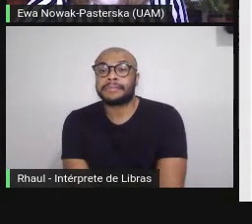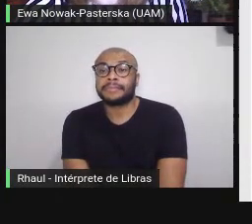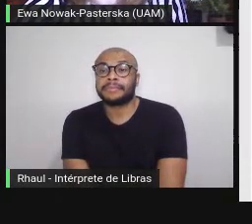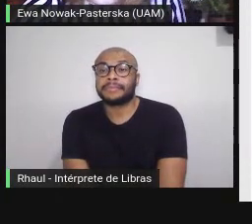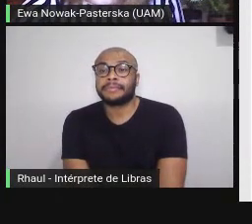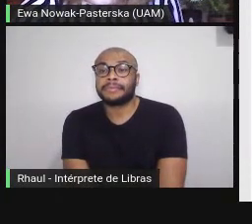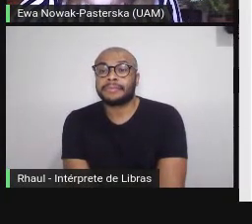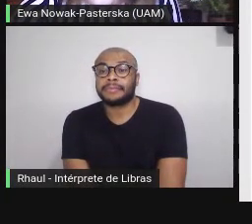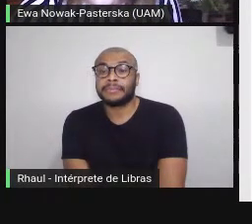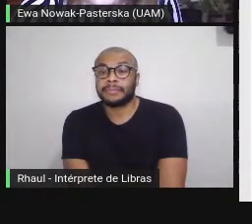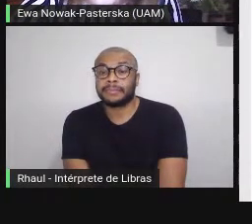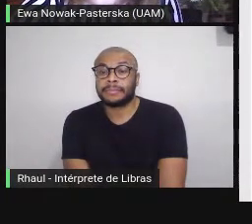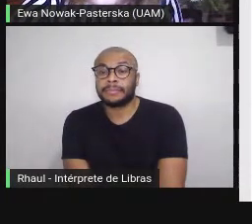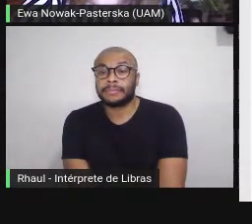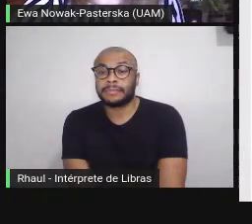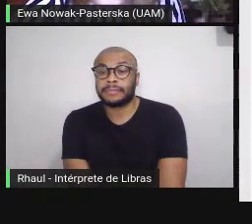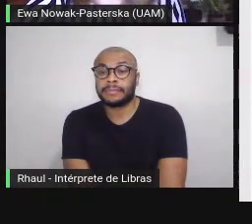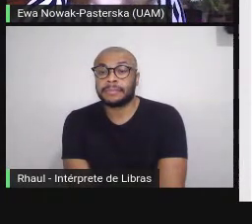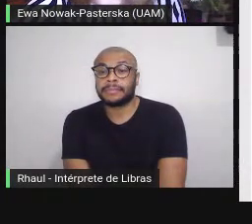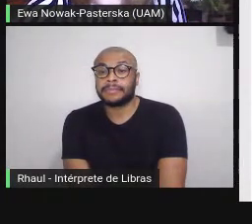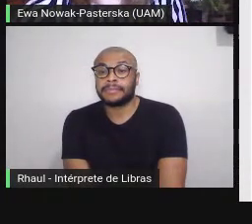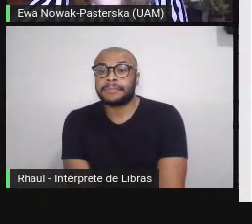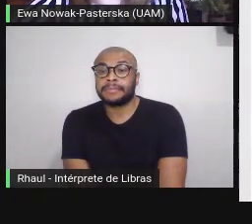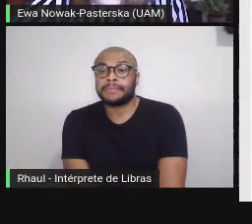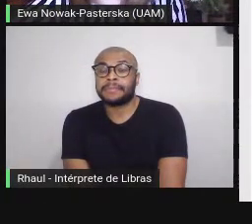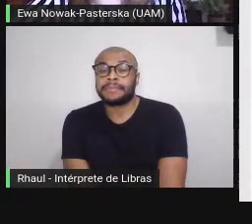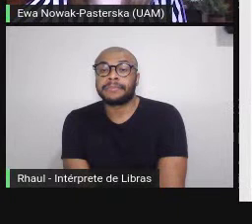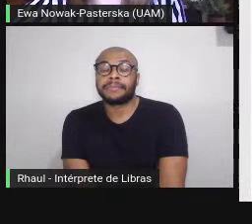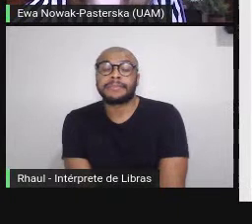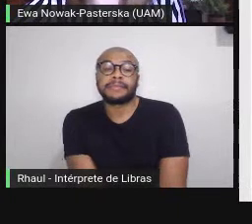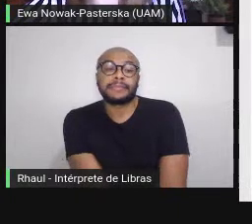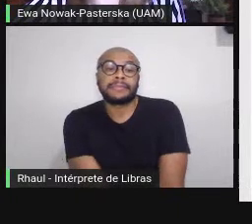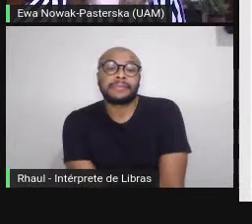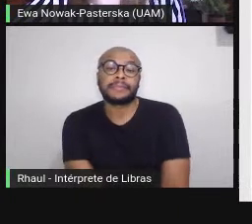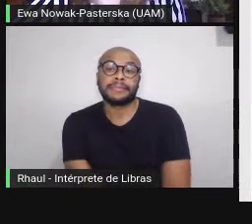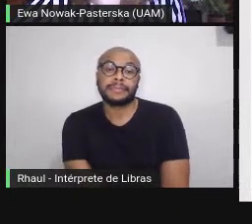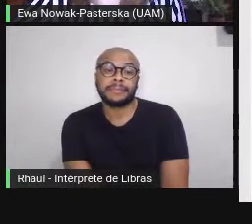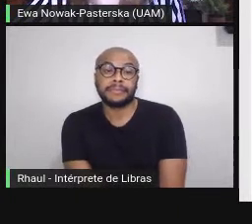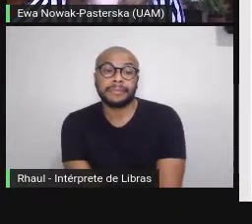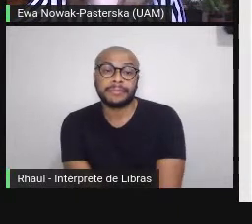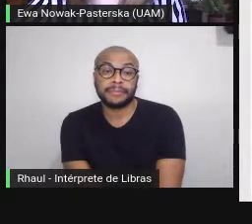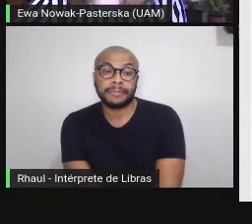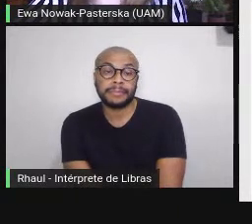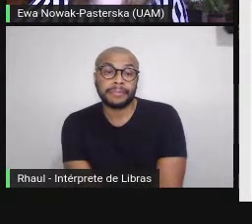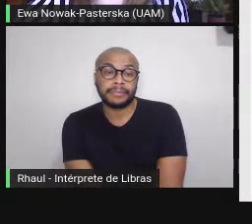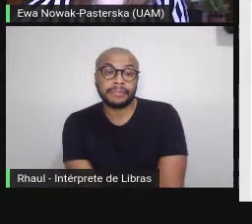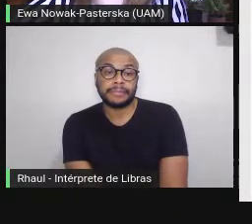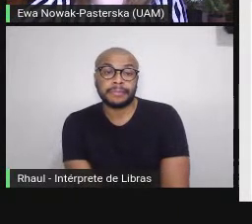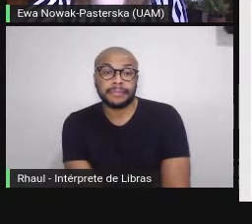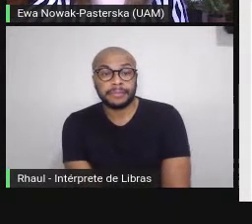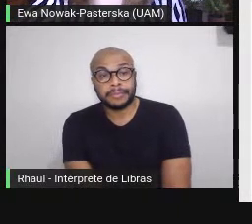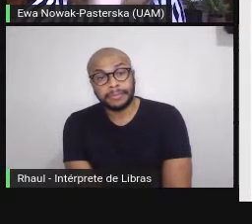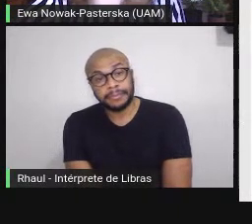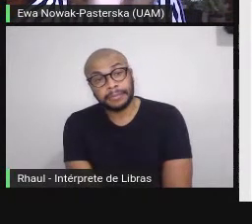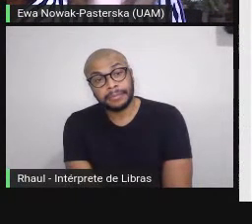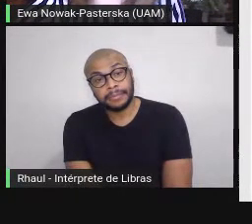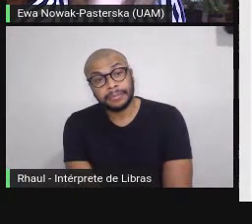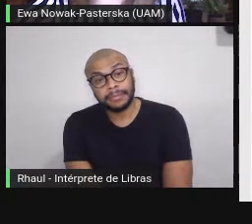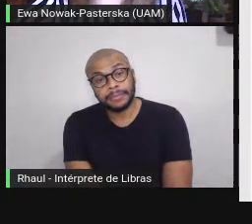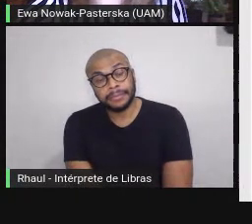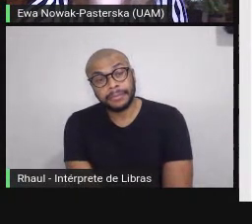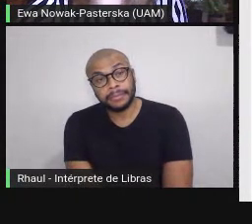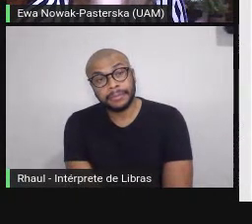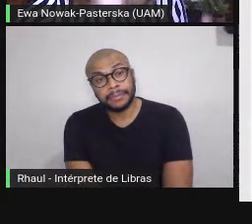w tym, że te nazwiska kojarzą się z dawną warstwą posiadającą, czyli ze szlachtą, która miała ziemię, miała